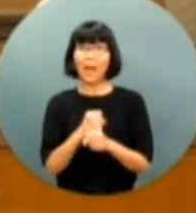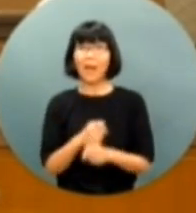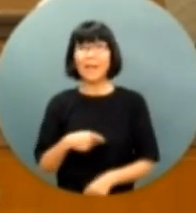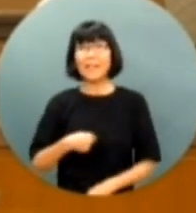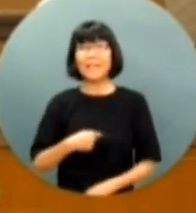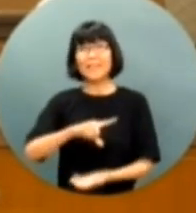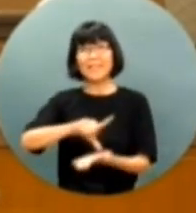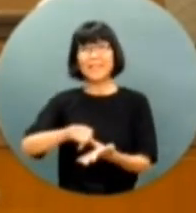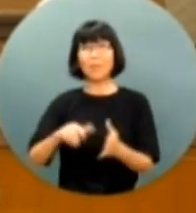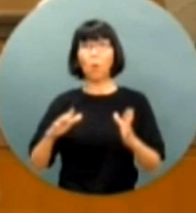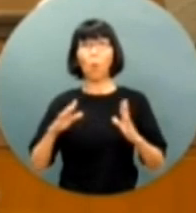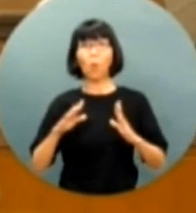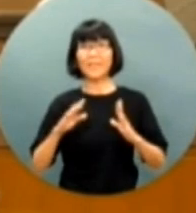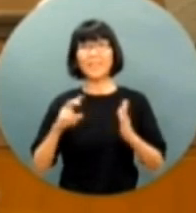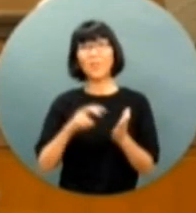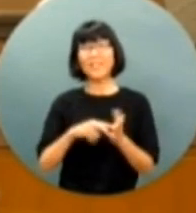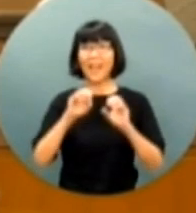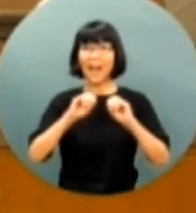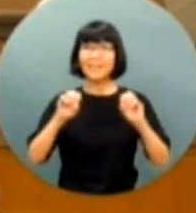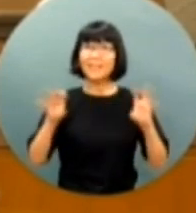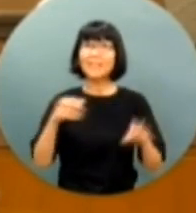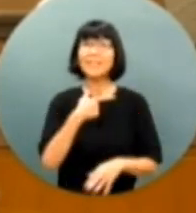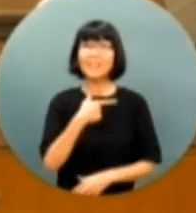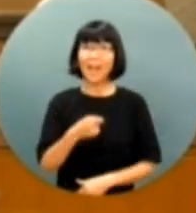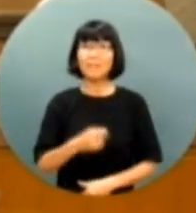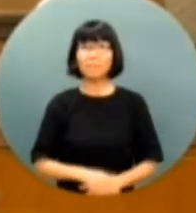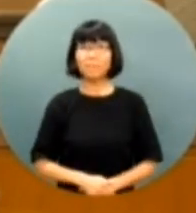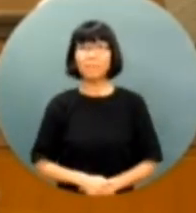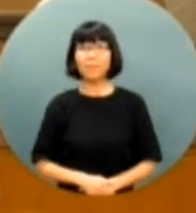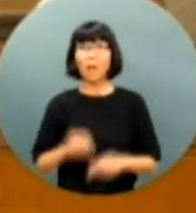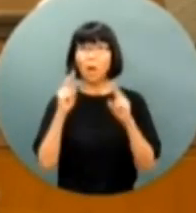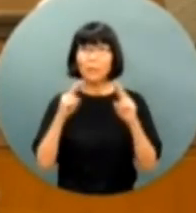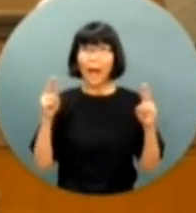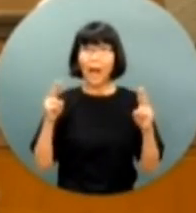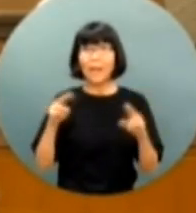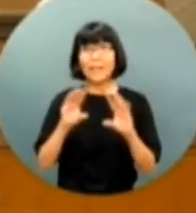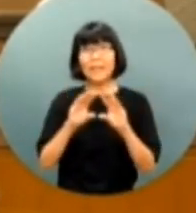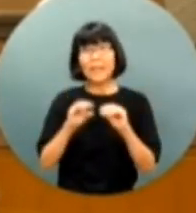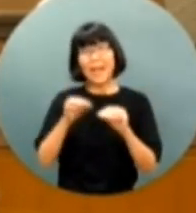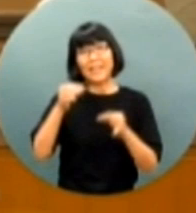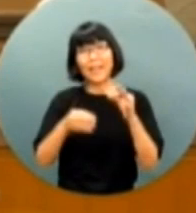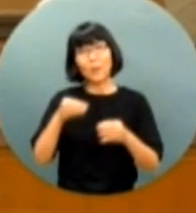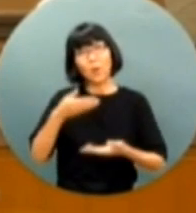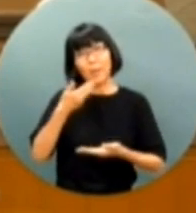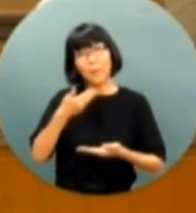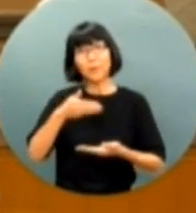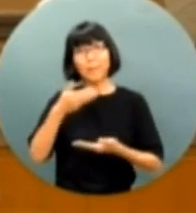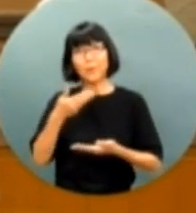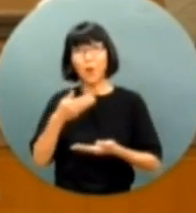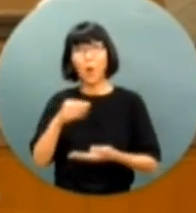発信したい。市教委に持ちかけた歌は、納豆を食べるよ、納豆を食べるよ、筋力つく